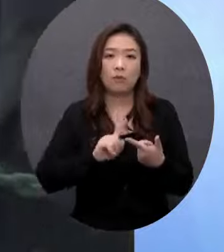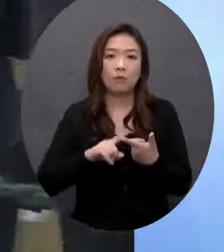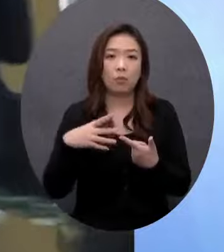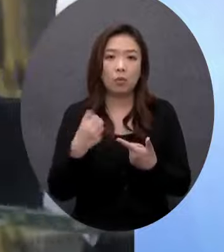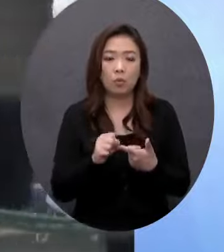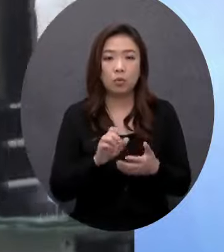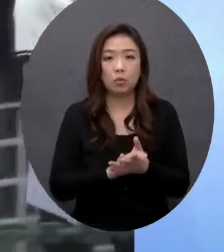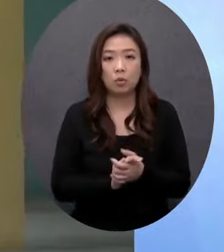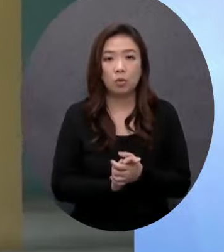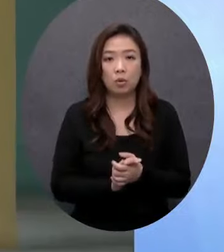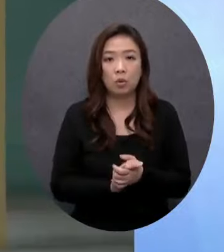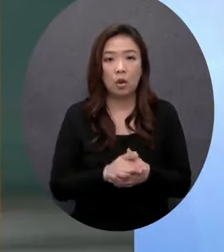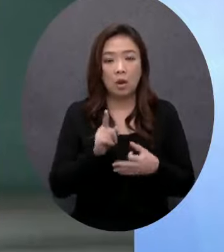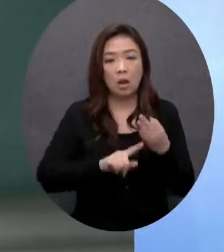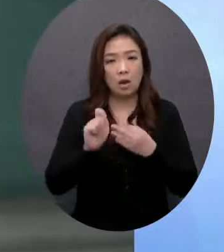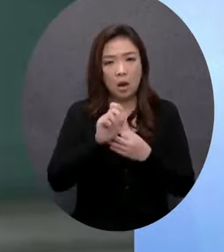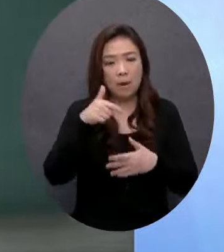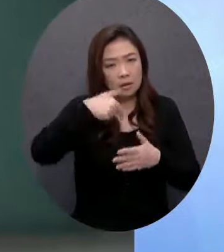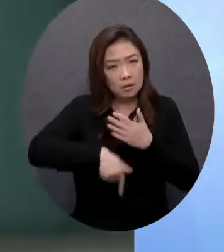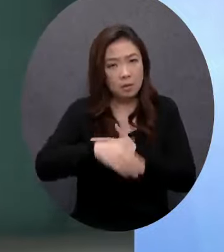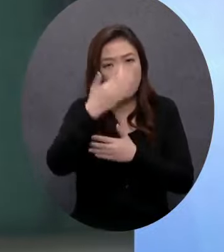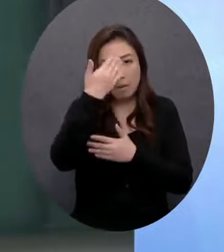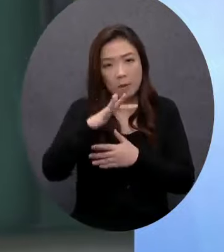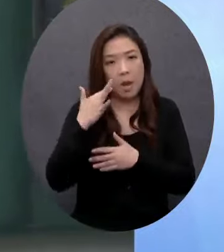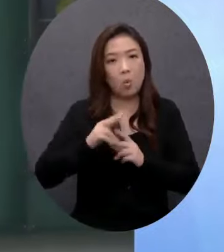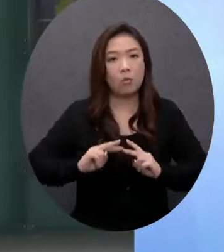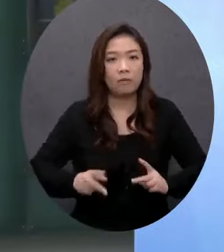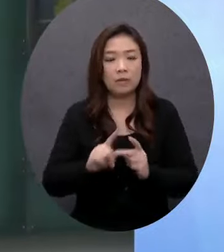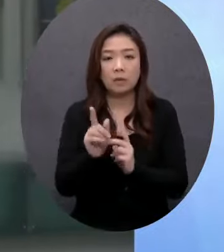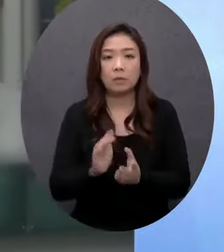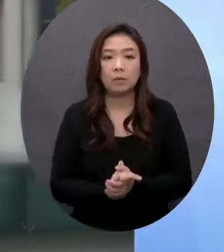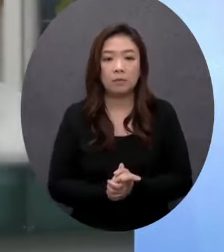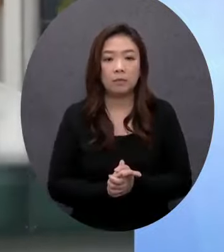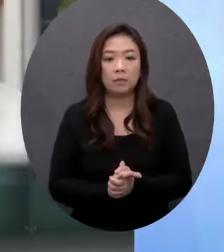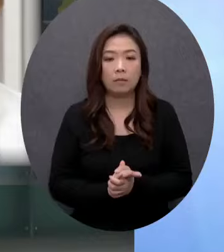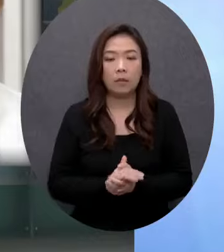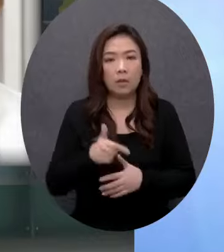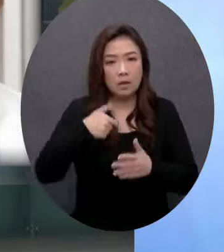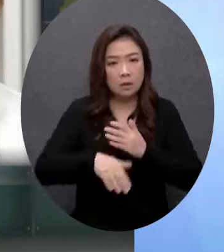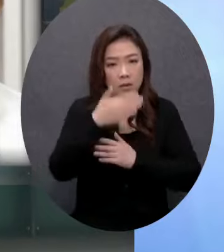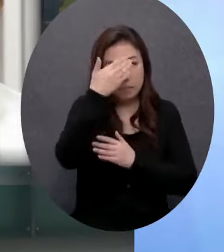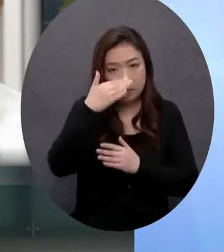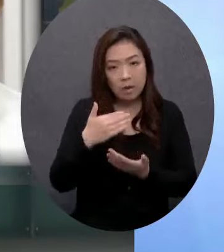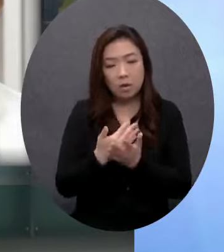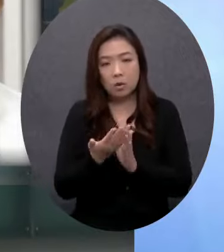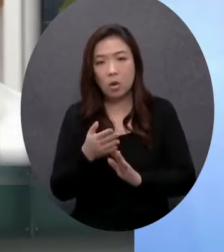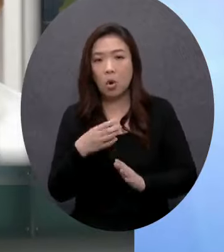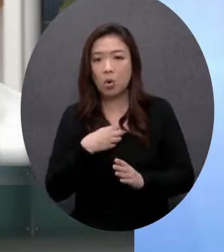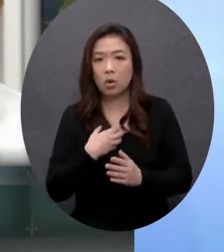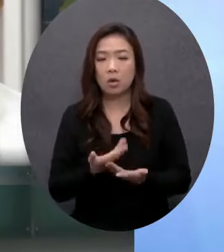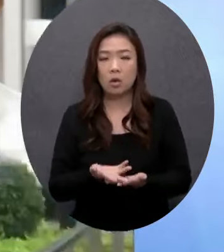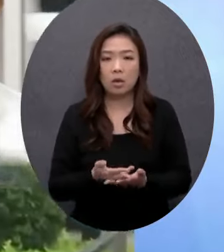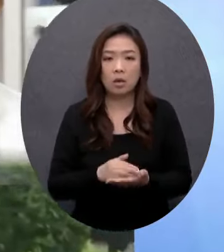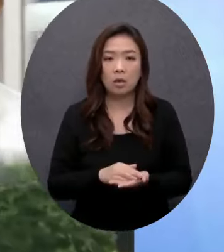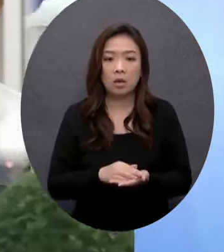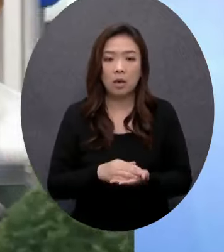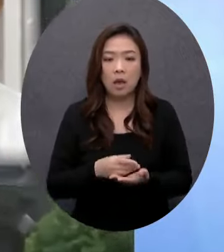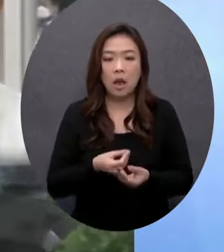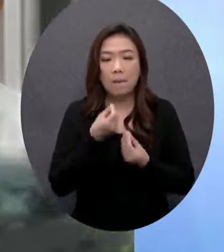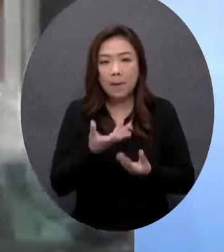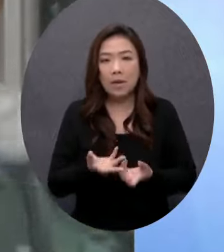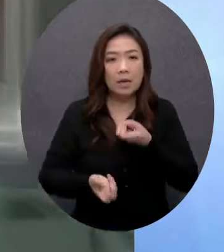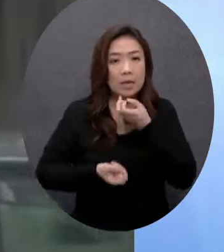为，可以更加深入咁了解澳门嘅发展。 深入啲了解嘅时候咧，个我相信亦都可以俾啲意见建议出